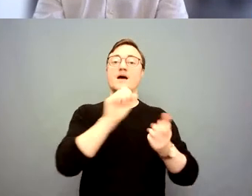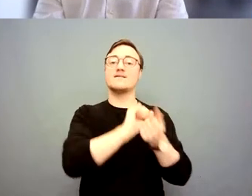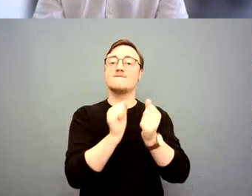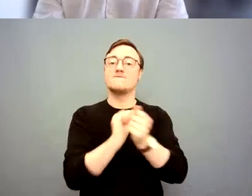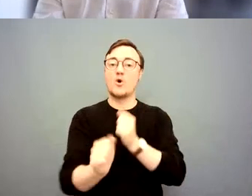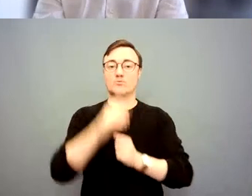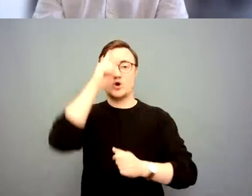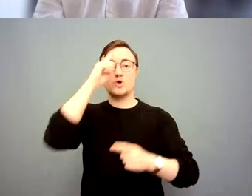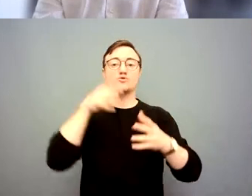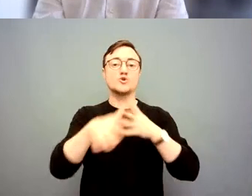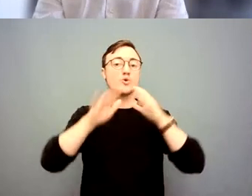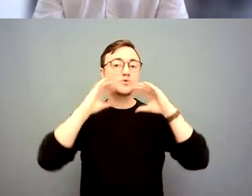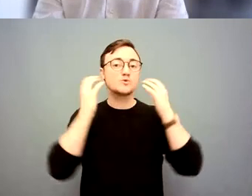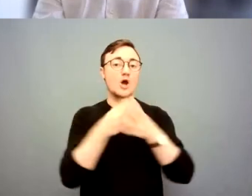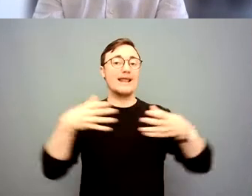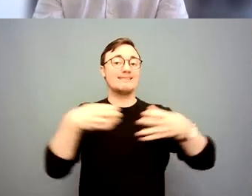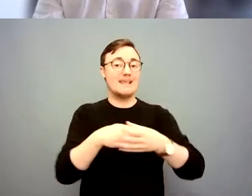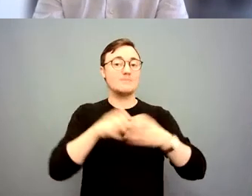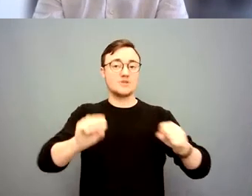alla vårdcentraler.